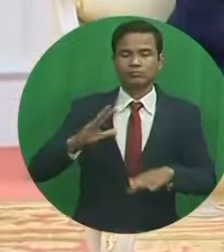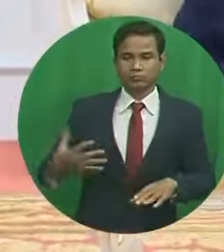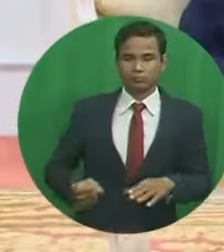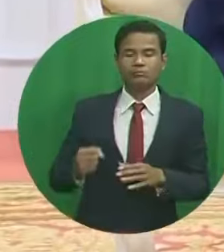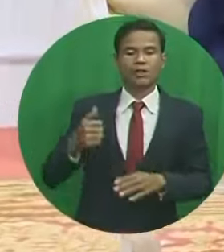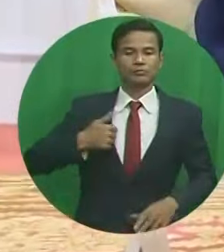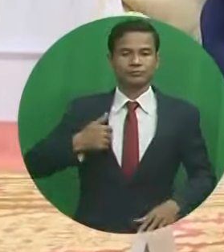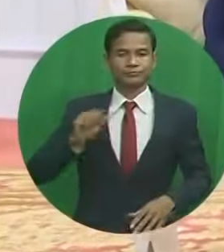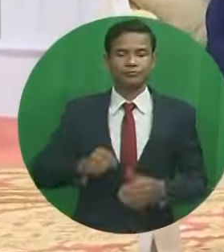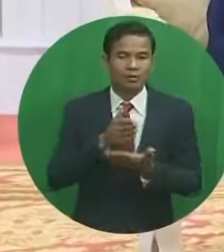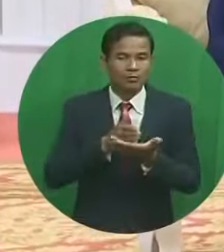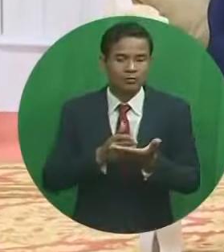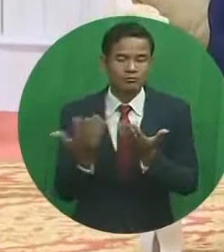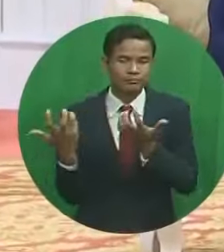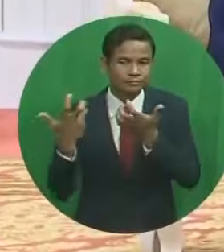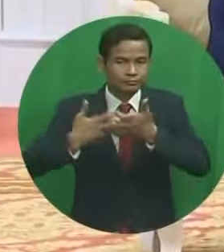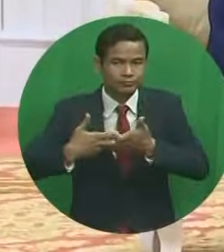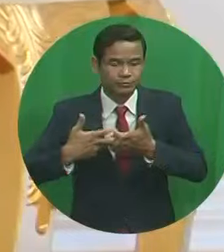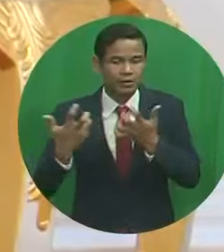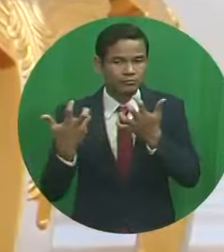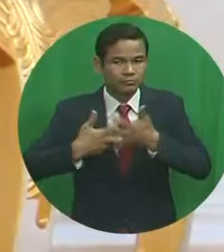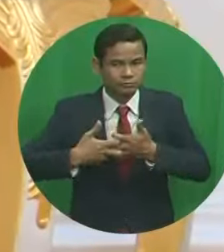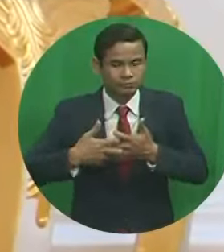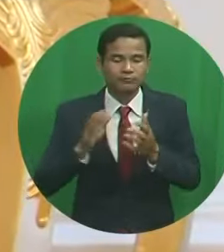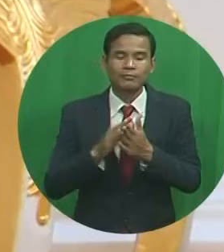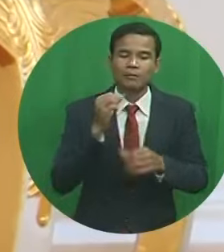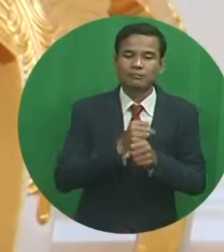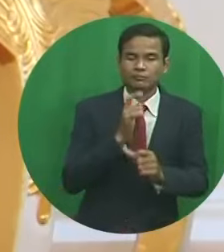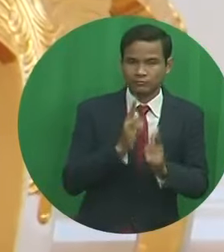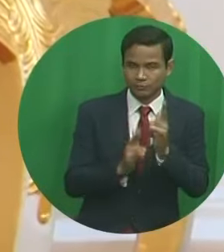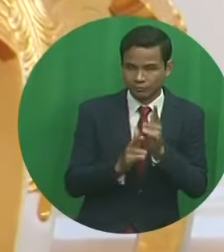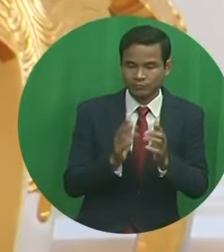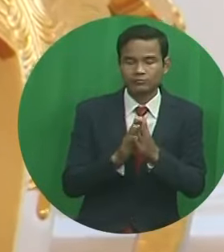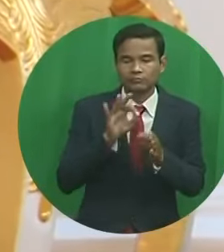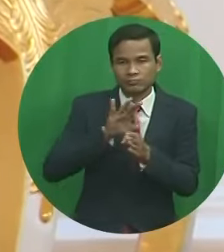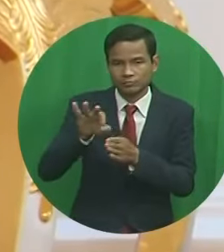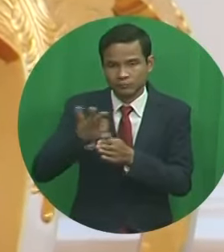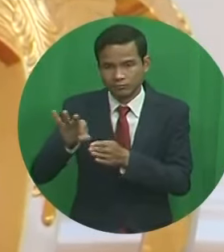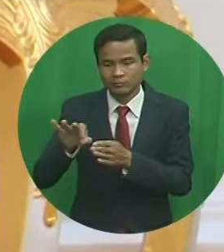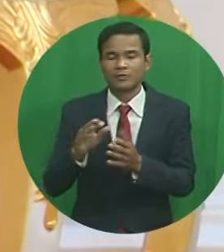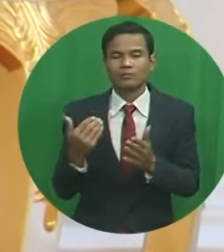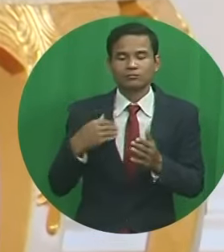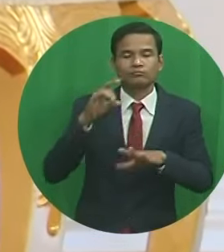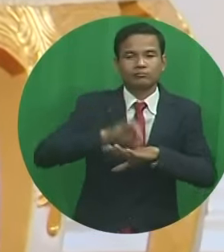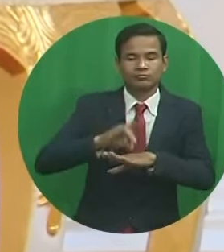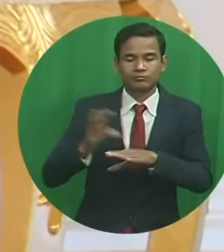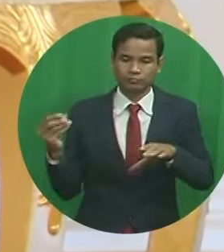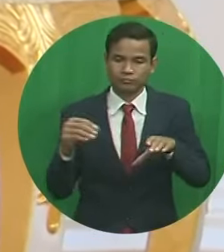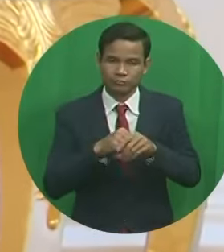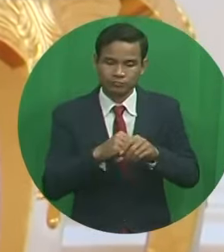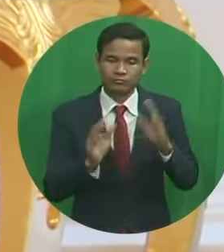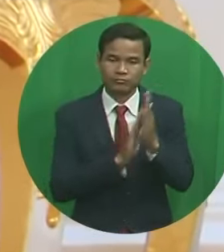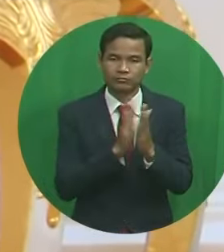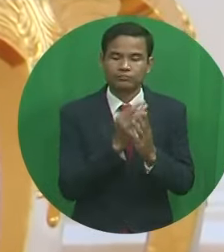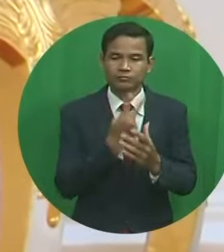ដែលជាផ្នែកមួយនៃការតភ្ជាប់ទំនាក់ទំនងនិងសហប្រតិបត្តិការលើវិស័យពាណិជ្ជកម្មនិងវិនិយោគរវាងប្រទេសទាំង